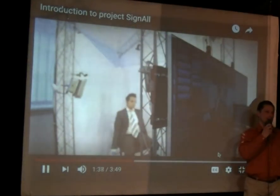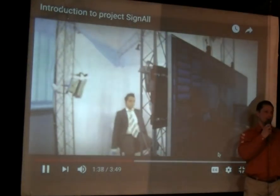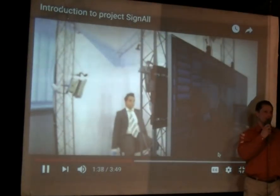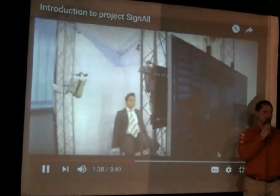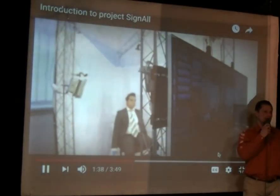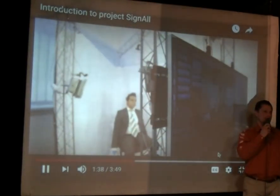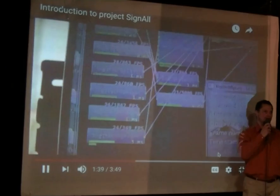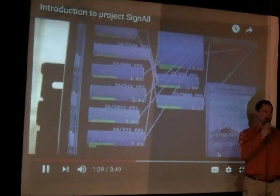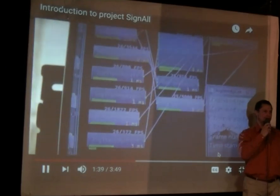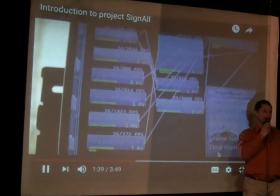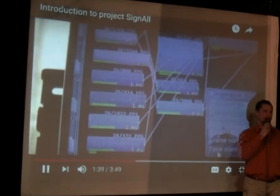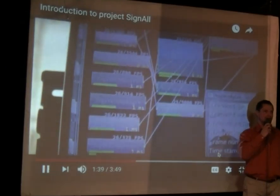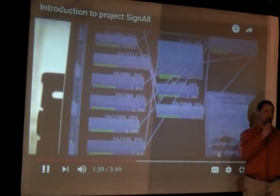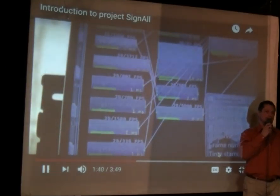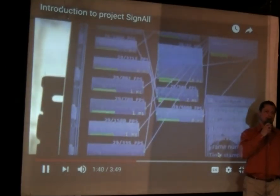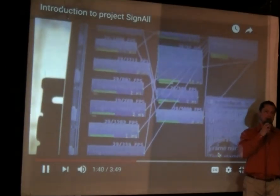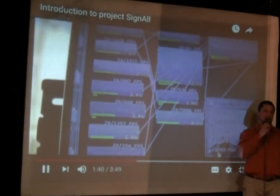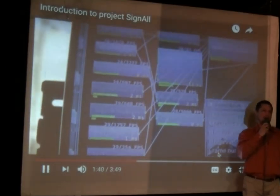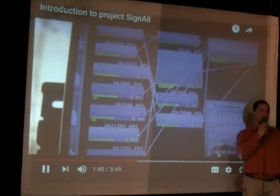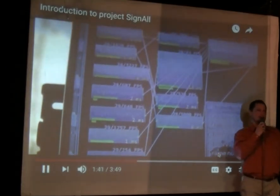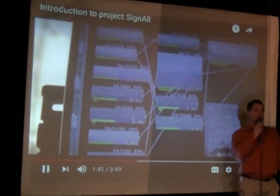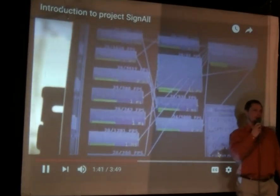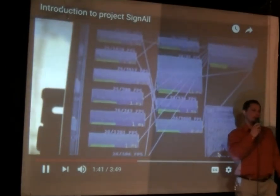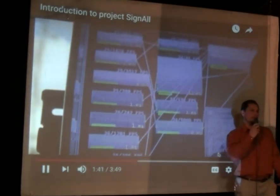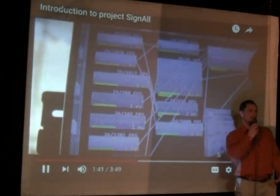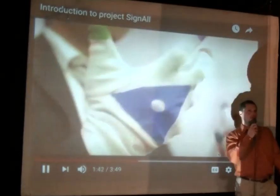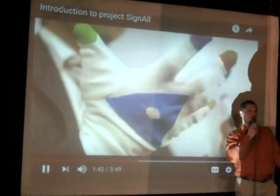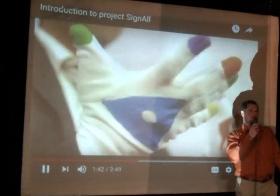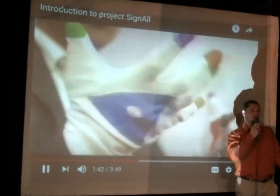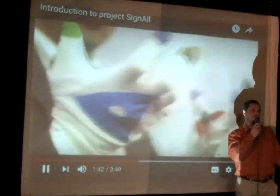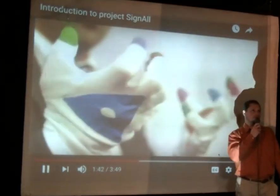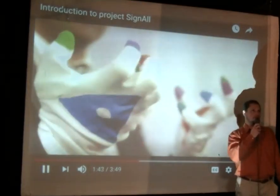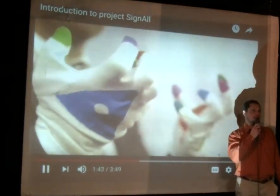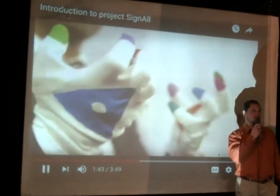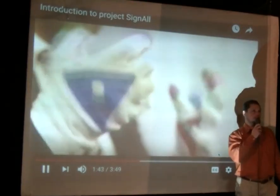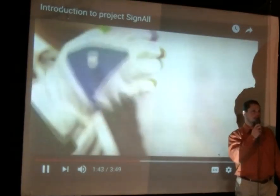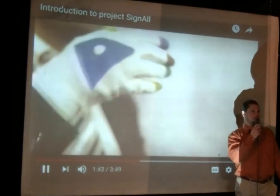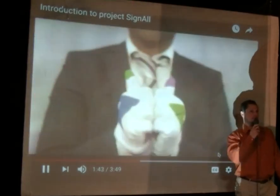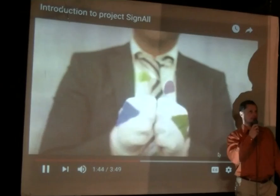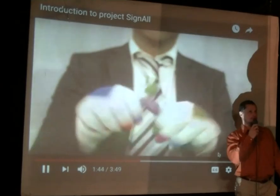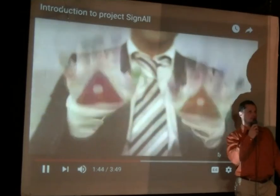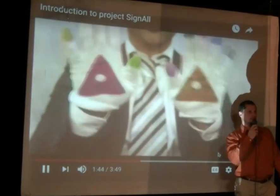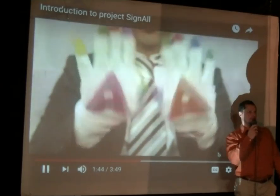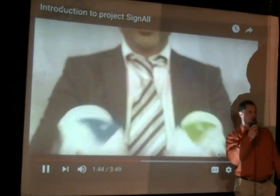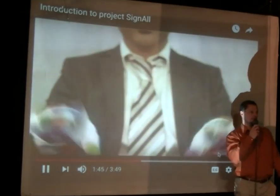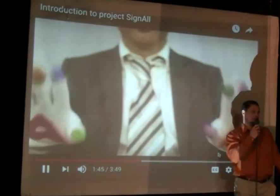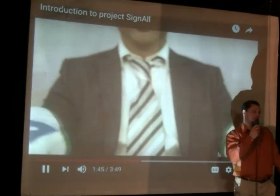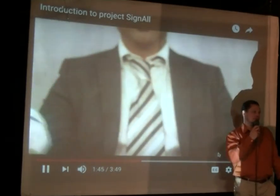fordítást. Ez azért hát mondjuk 300 jelből dolgozik, és ezen